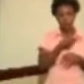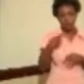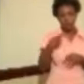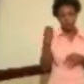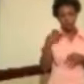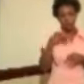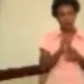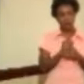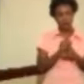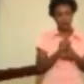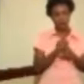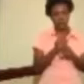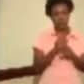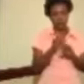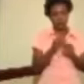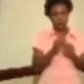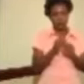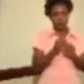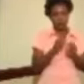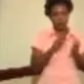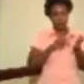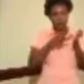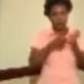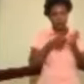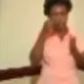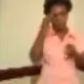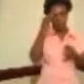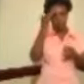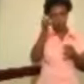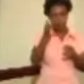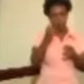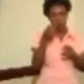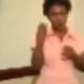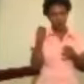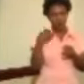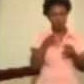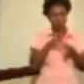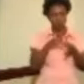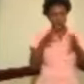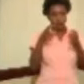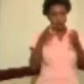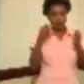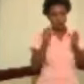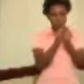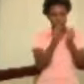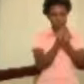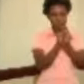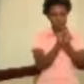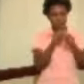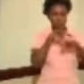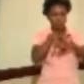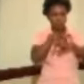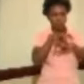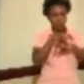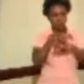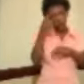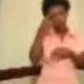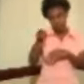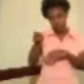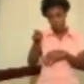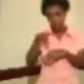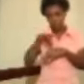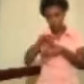le remembrement fictif. C'est-à-dire que haïtien, paysan haïtien, il est attaché à propriété telle. Et